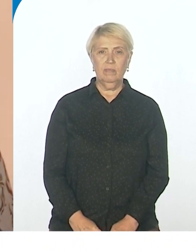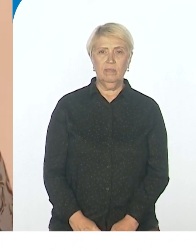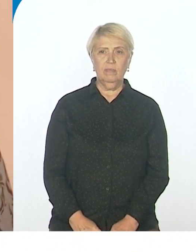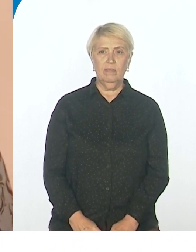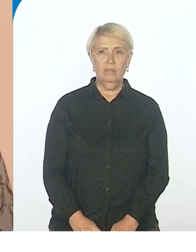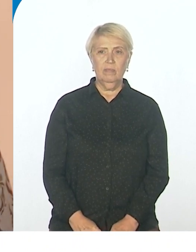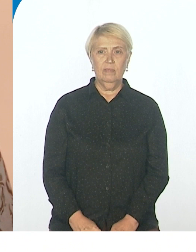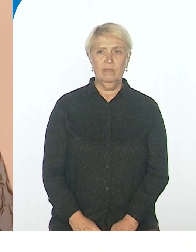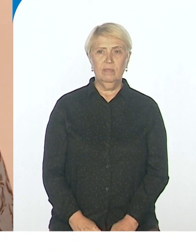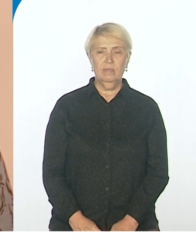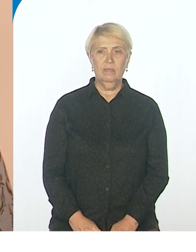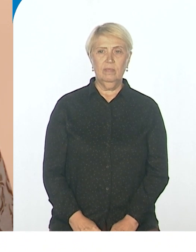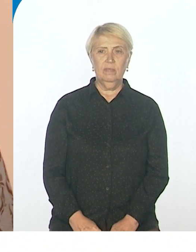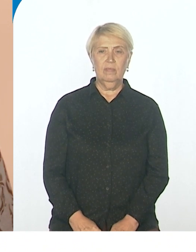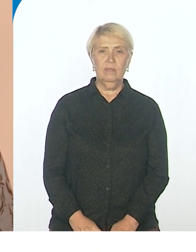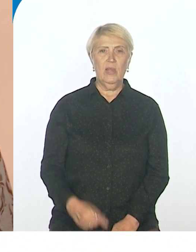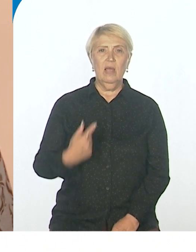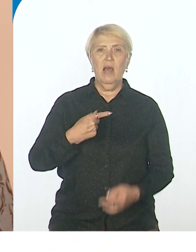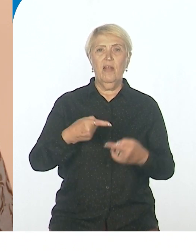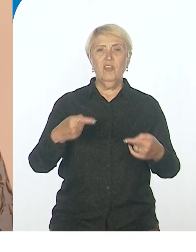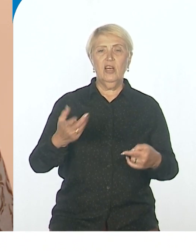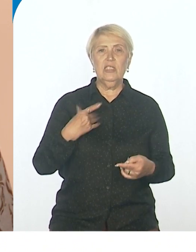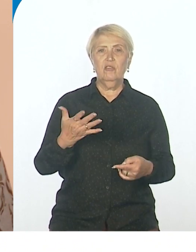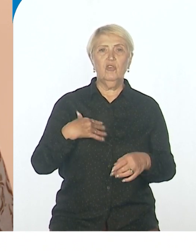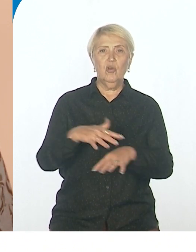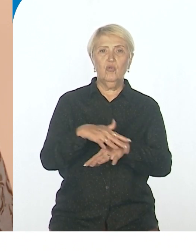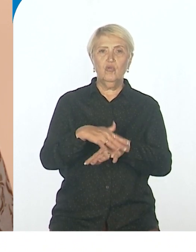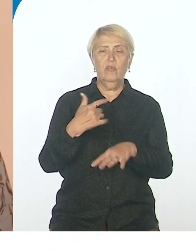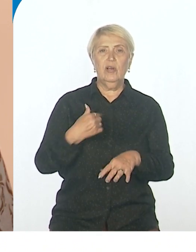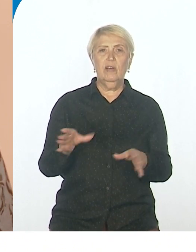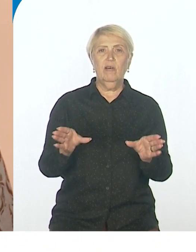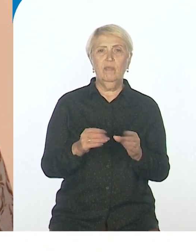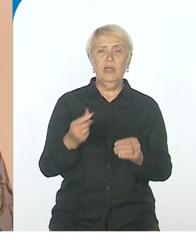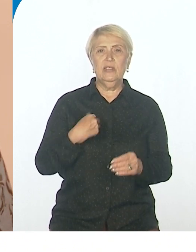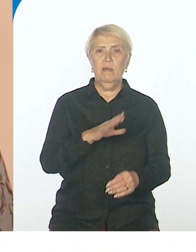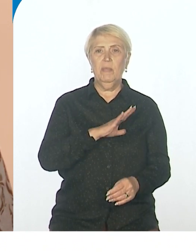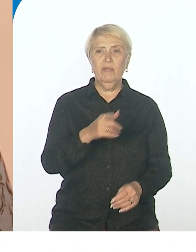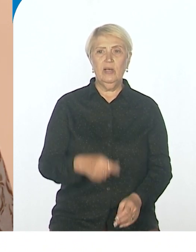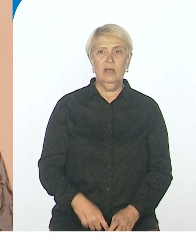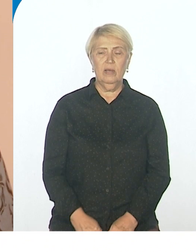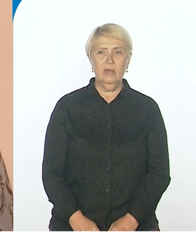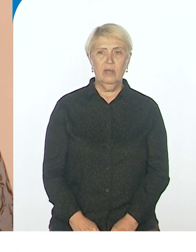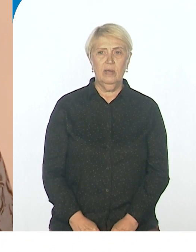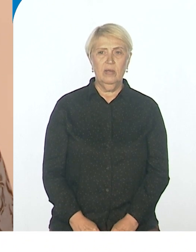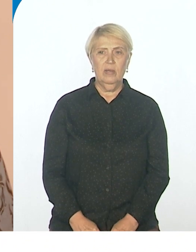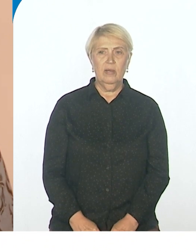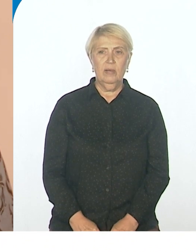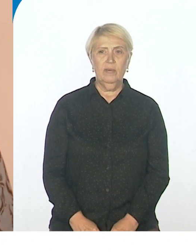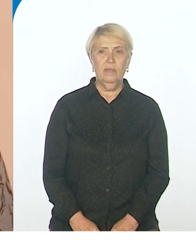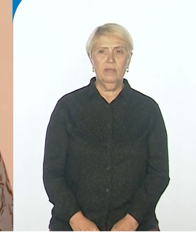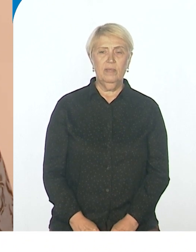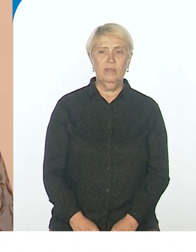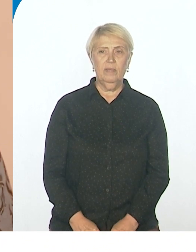Вот, я даже на их тусовках бывал. И у вас начали летать тарелки по дому? Нет, это еще никаких тарелок не было, но